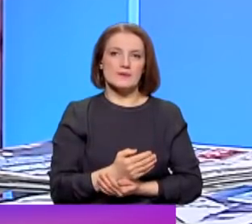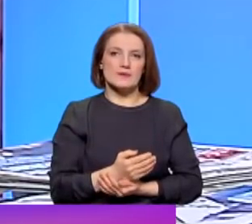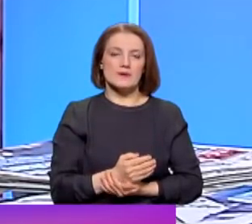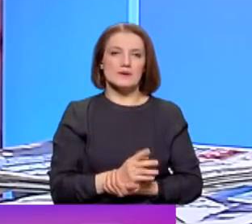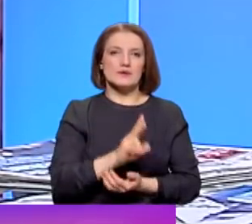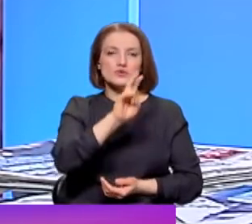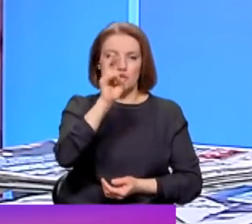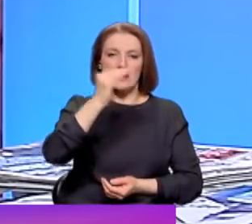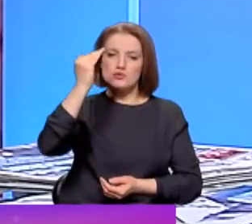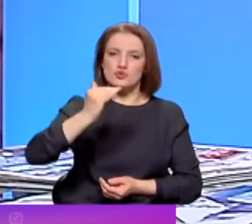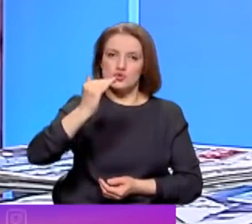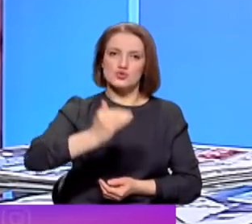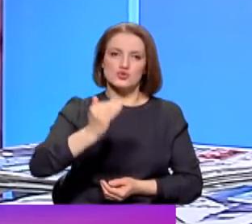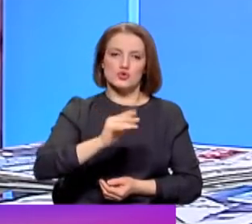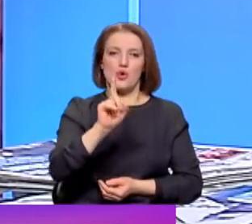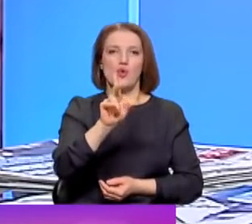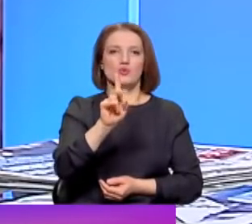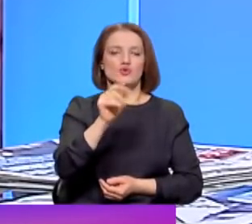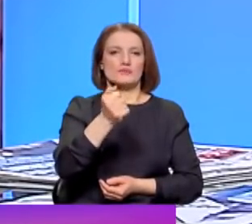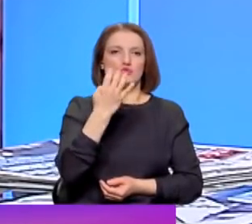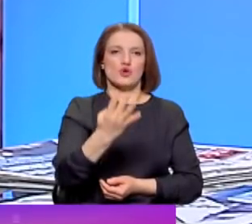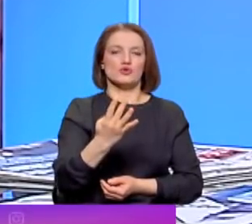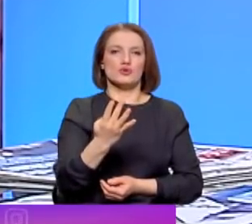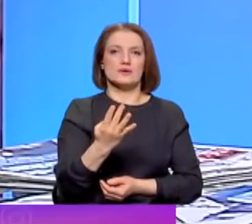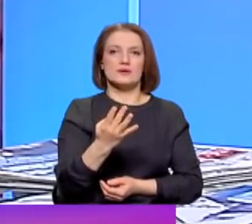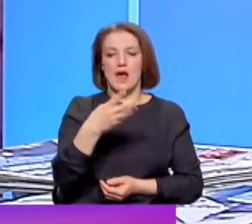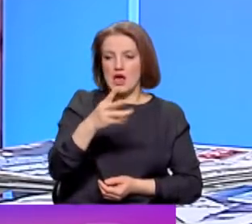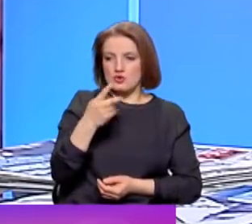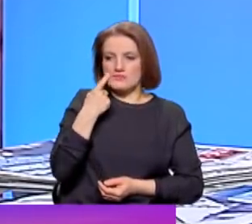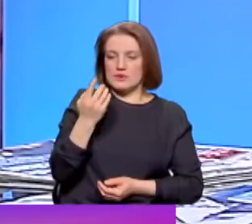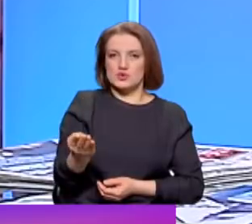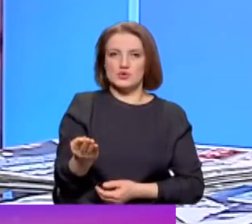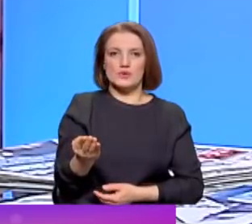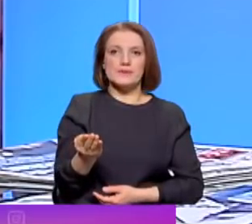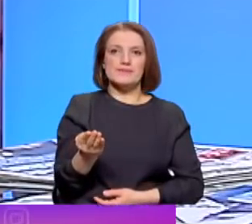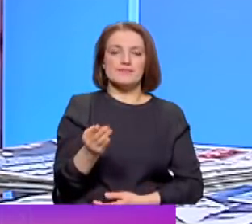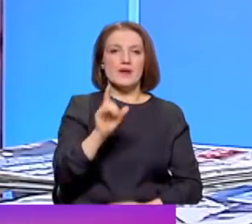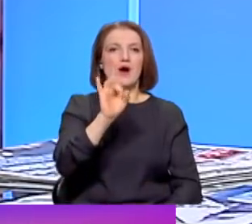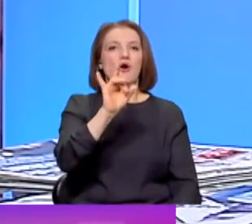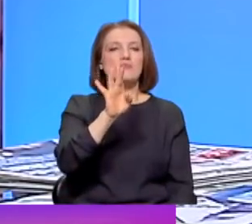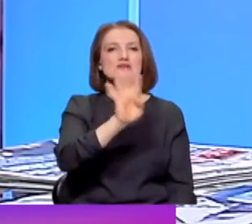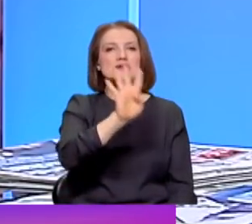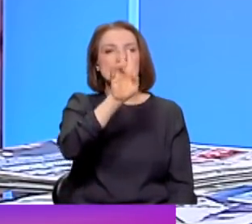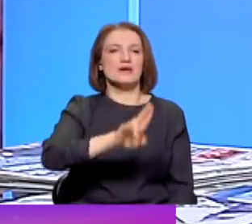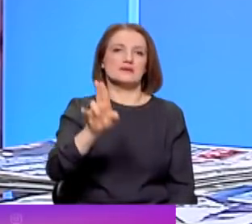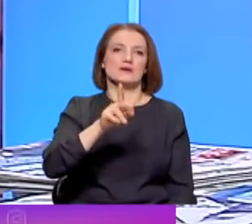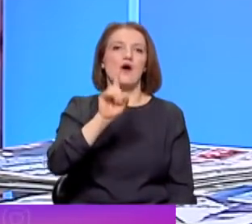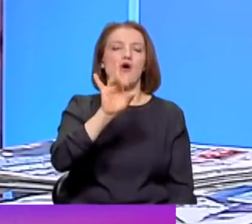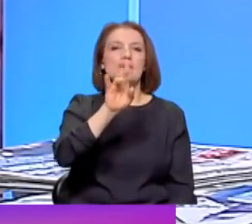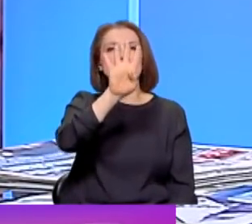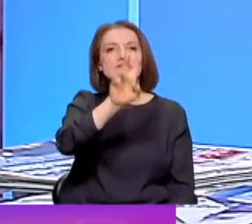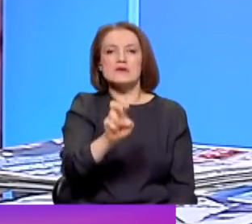yetkililer dolar Düştü düştü 13 64 Yanılmıyorsam Euro'ya bakıyorsunuz 47/15